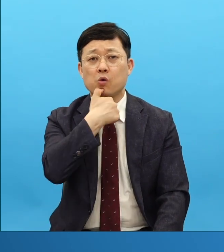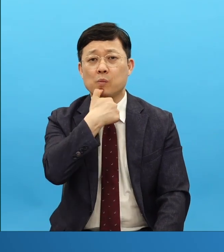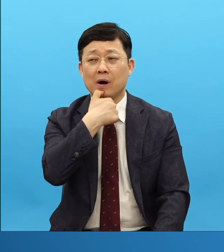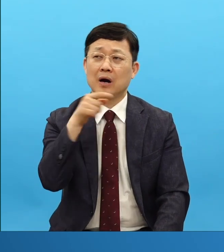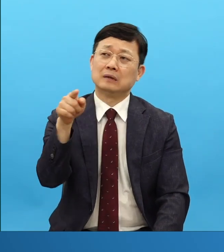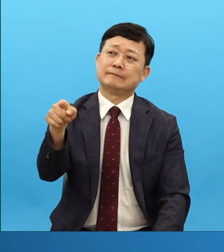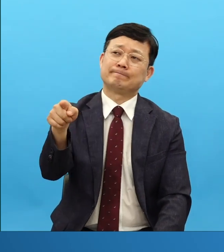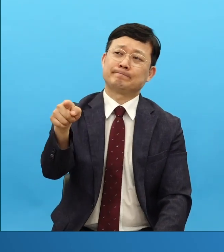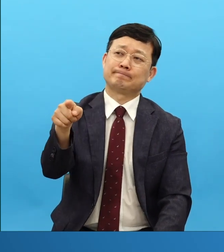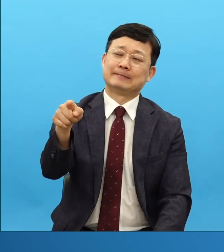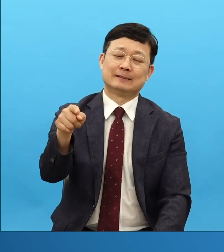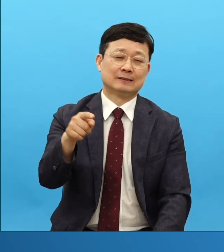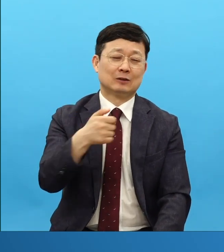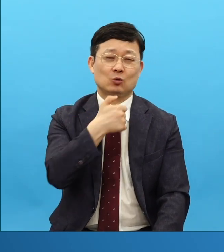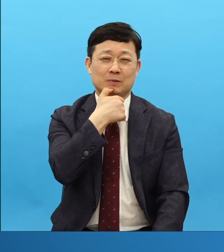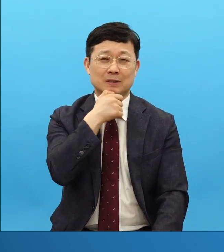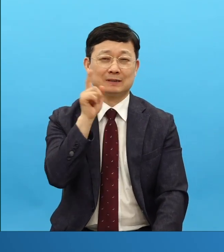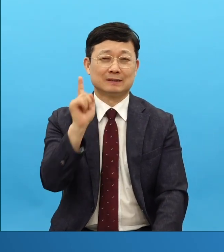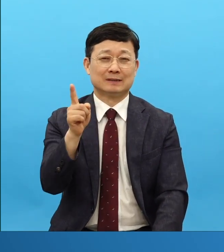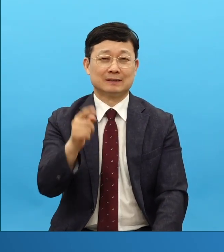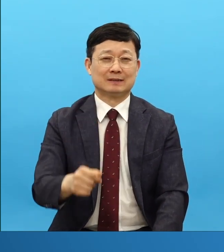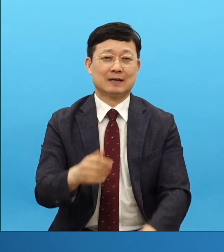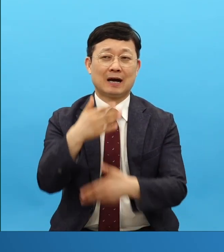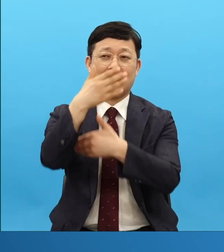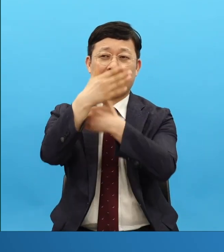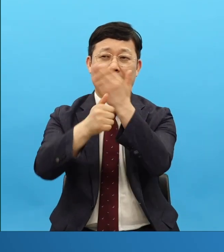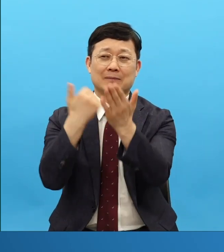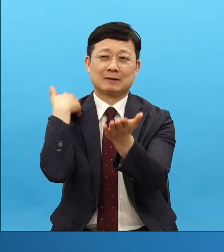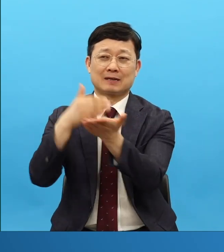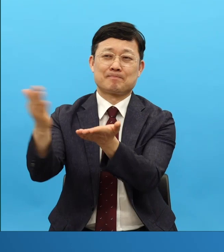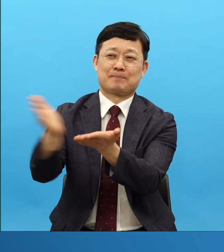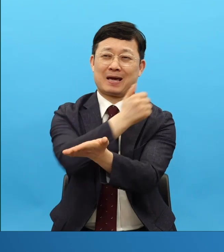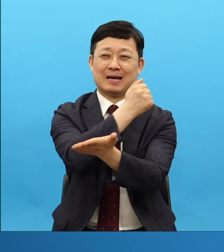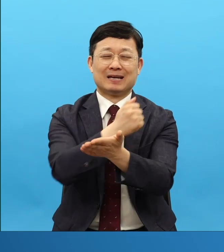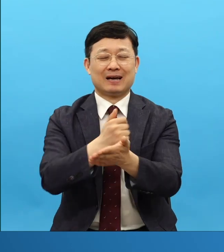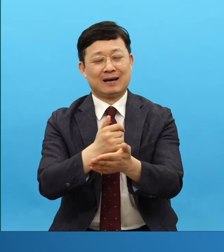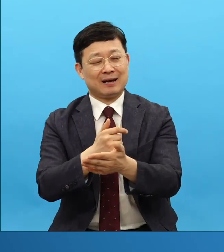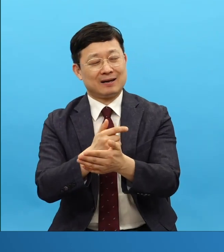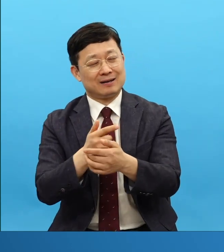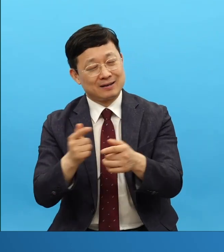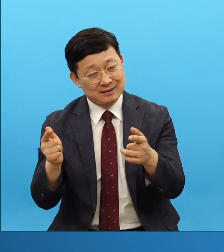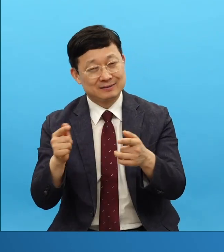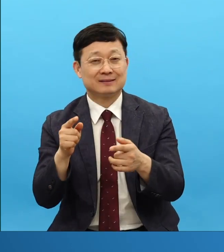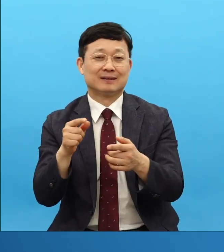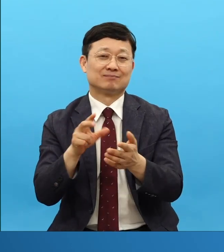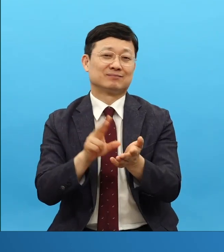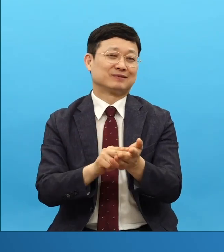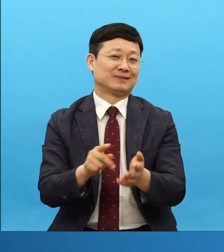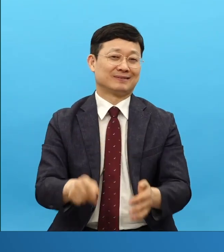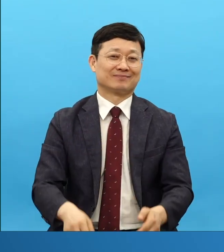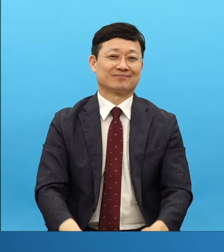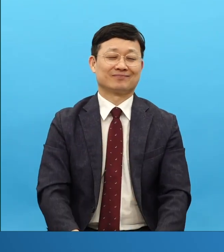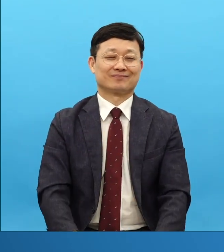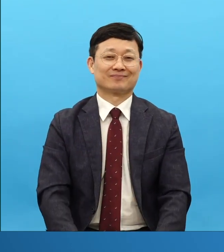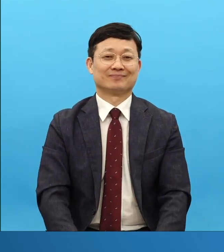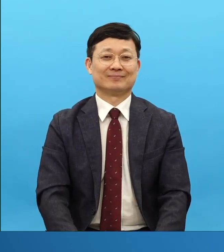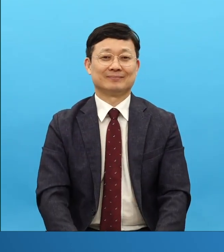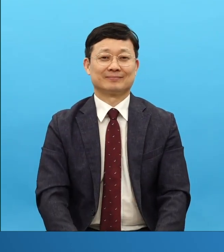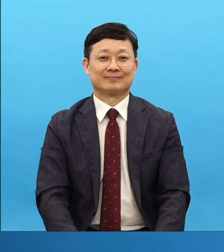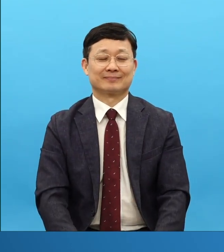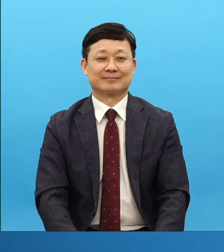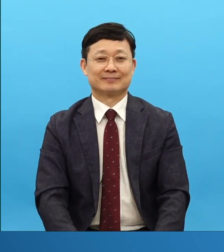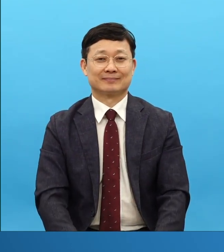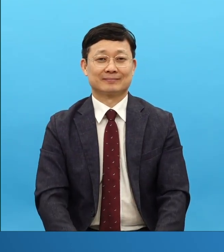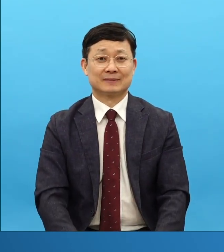했더니 에레이 하나님 그것도 뺏은 거야. 안 돼. So Rome even was making a ruckus. So God took the authority away from